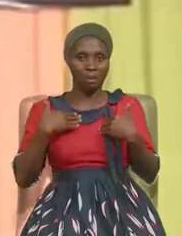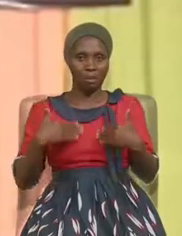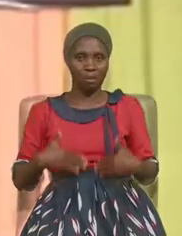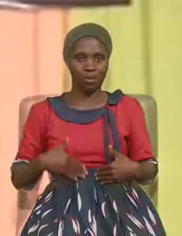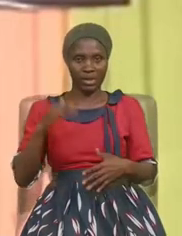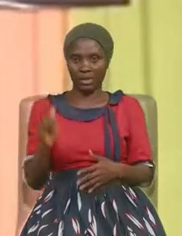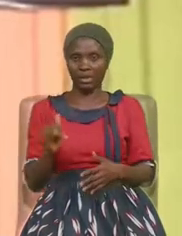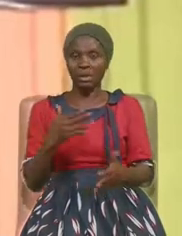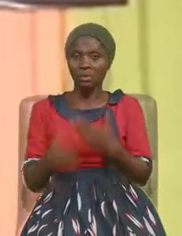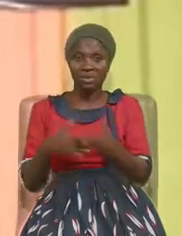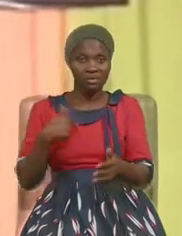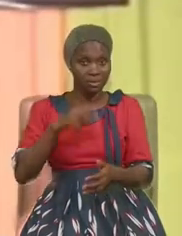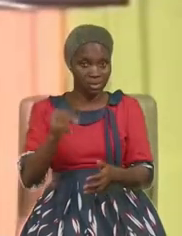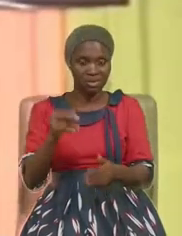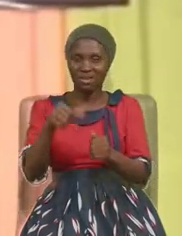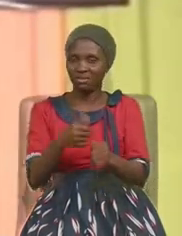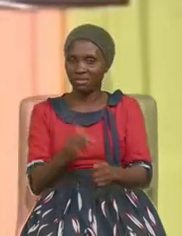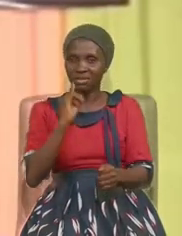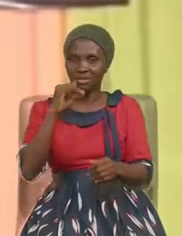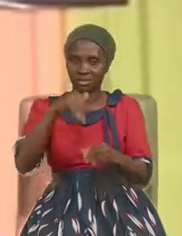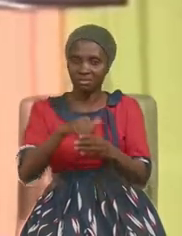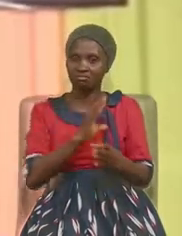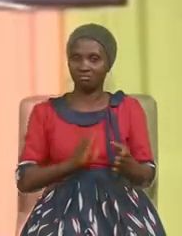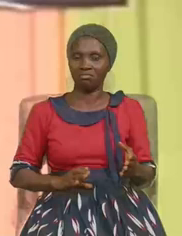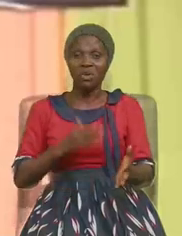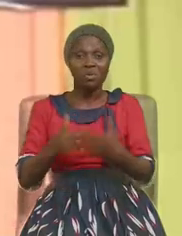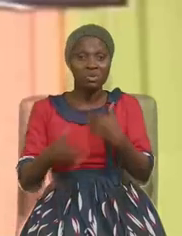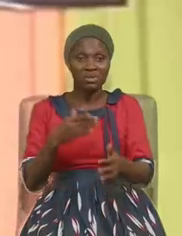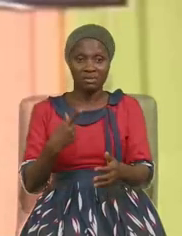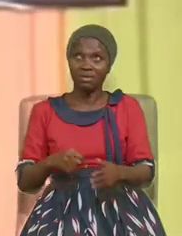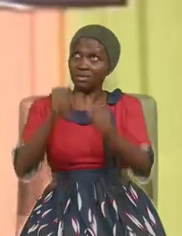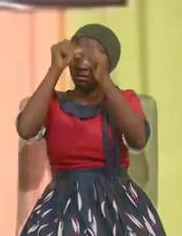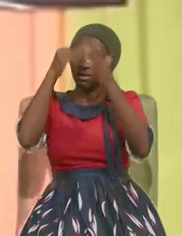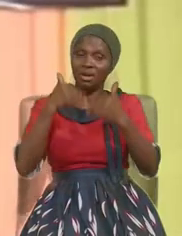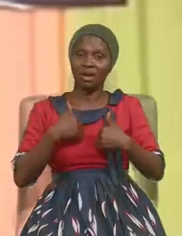ce dont nous avons besoin, tout est en Christ. Quel que soit ce que le Père a promis, tout est en Christ